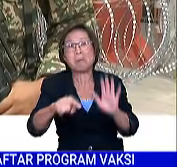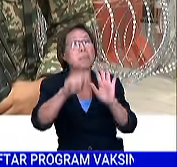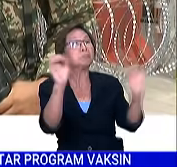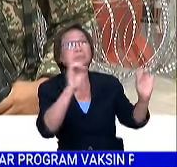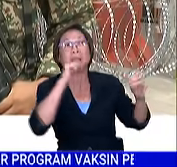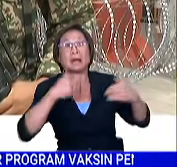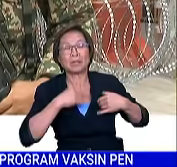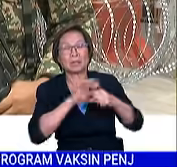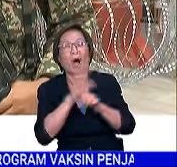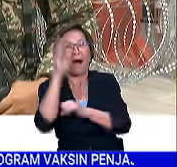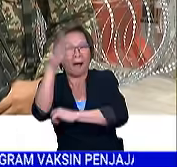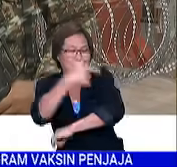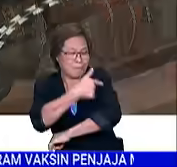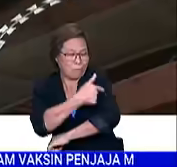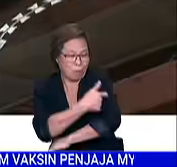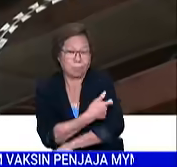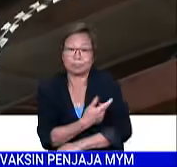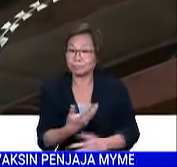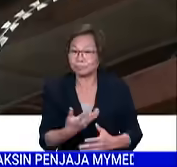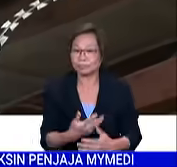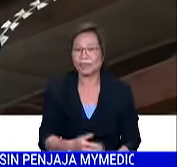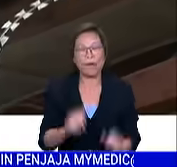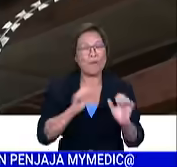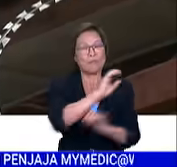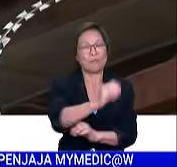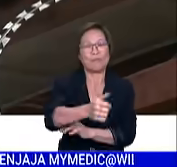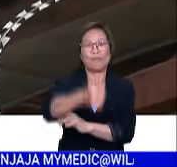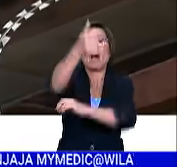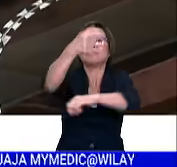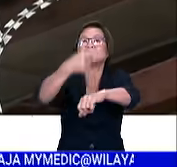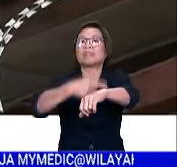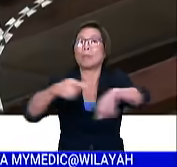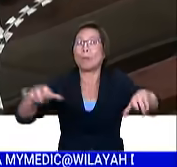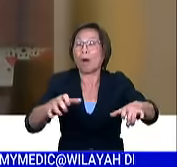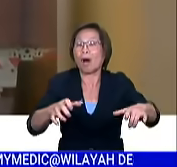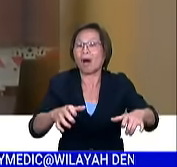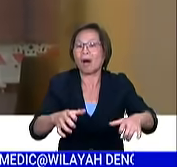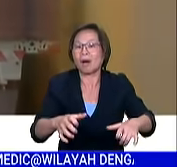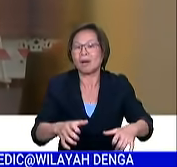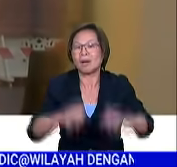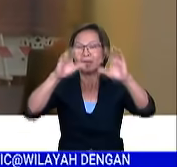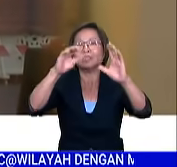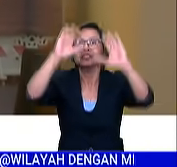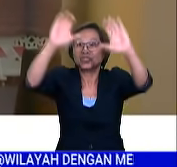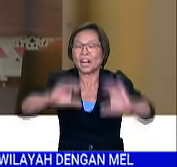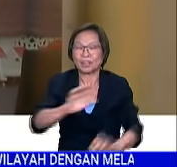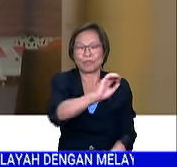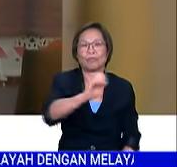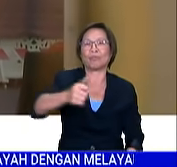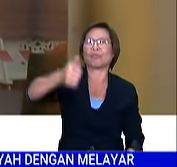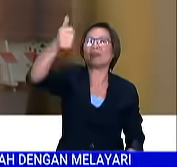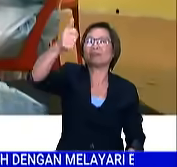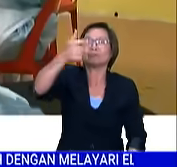menerima suntikan vaksin. Langkah yang julung-julung kalinya ini merupakan modul perintis bagi